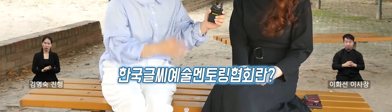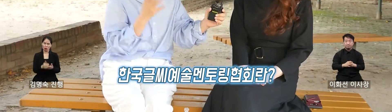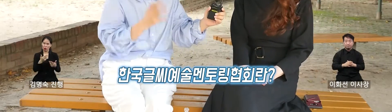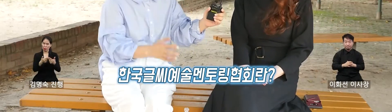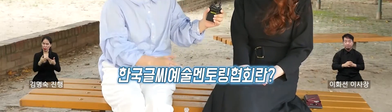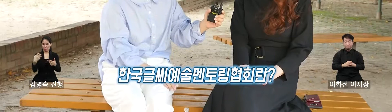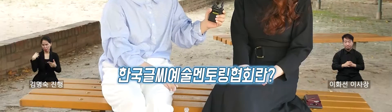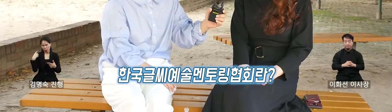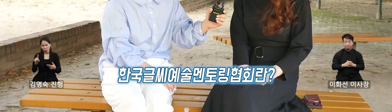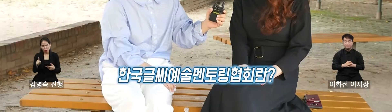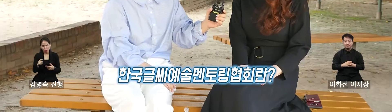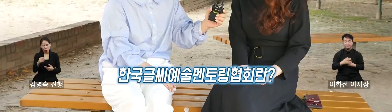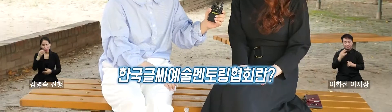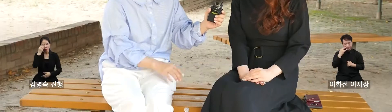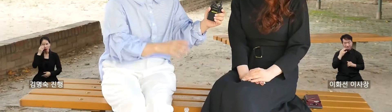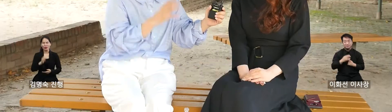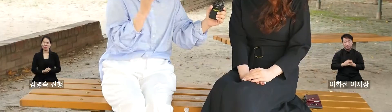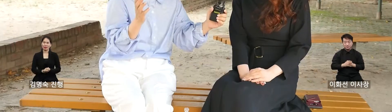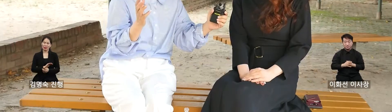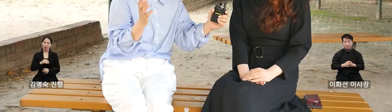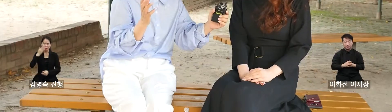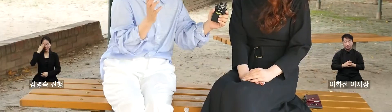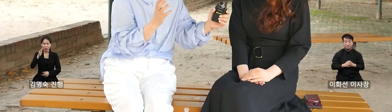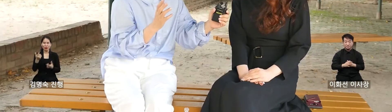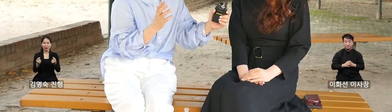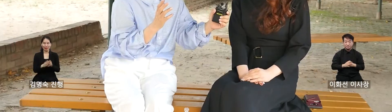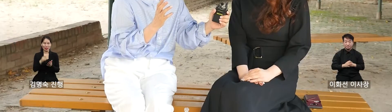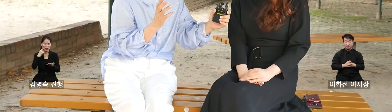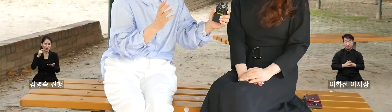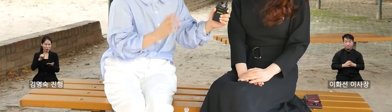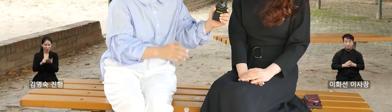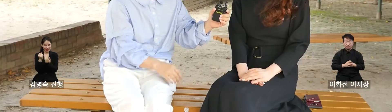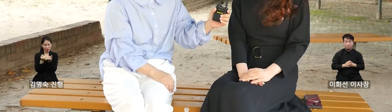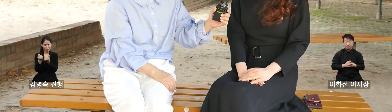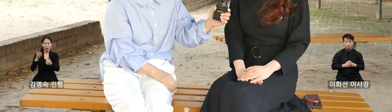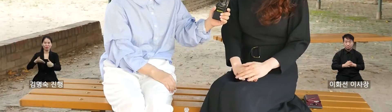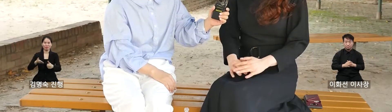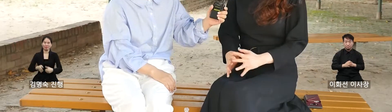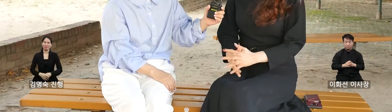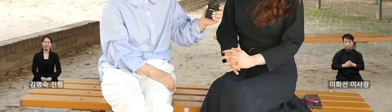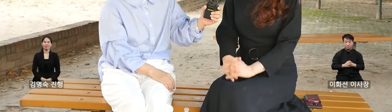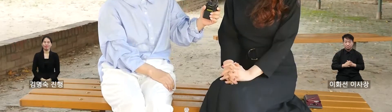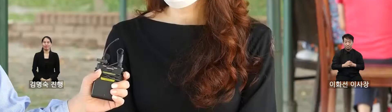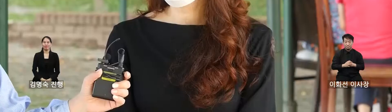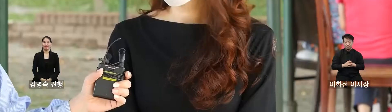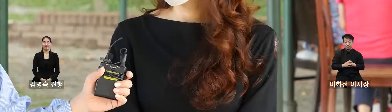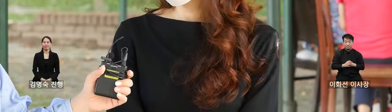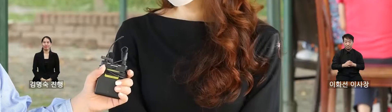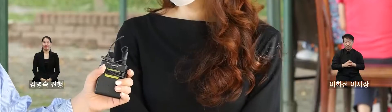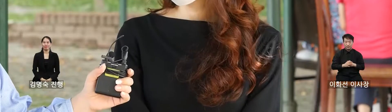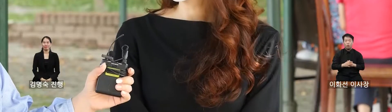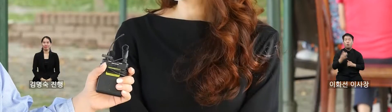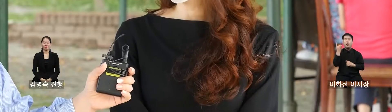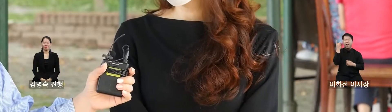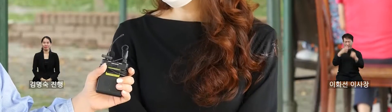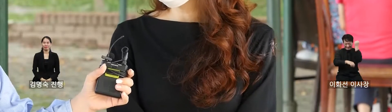좀 네네. 생소해하실 것 같아요. 네. 쉽게 알 수 있는 게 뭐 있죠? 일단 주된